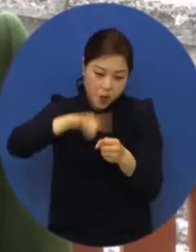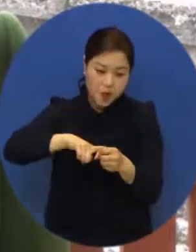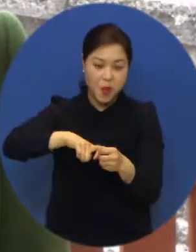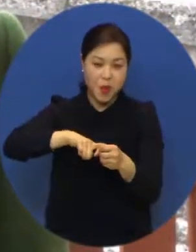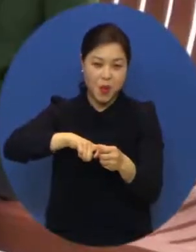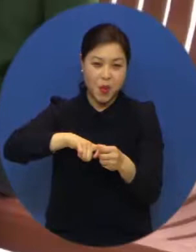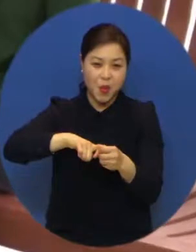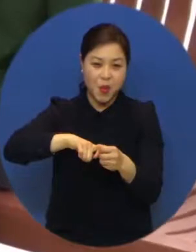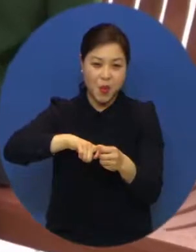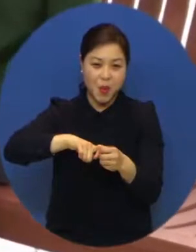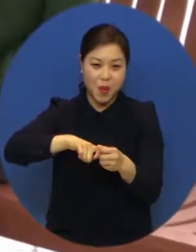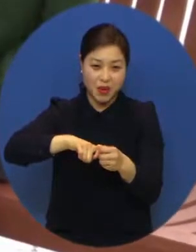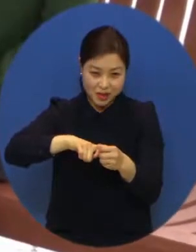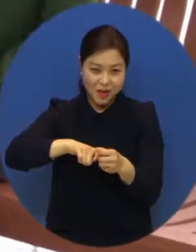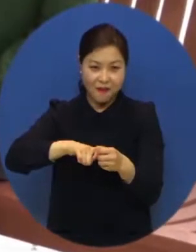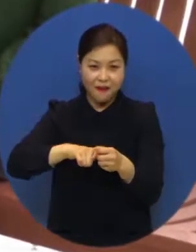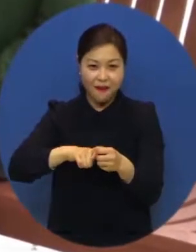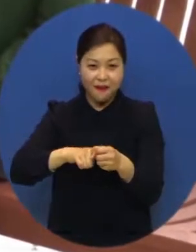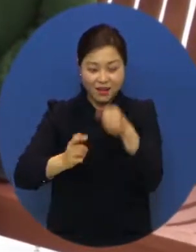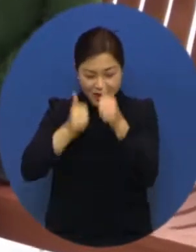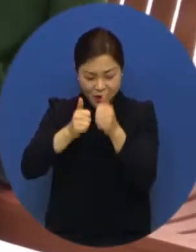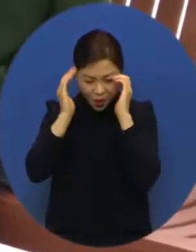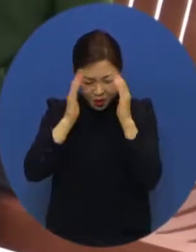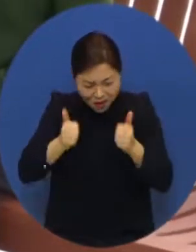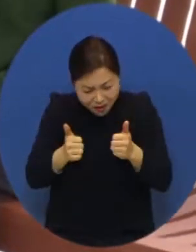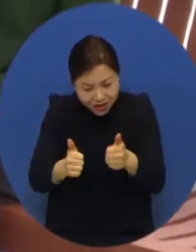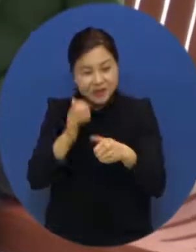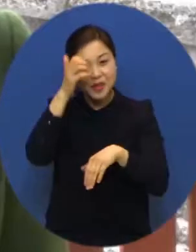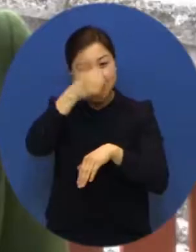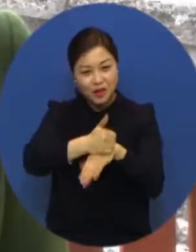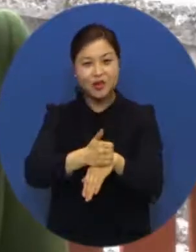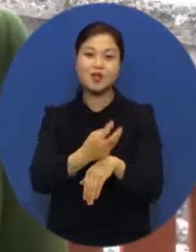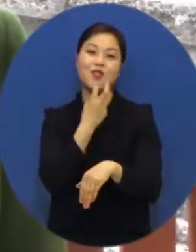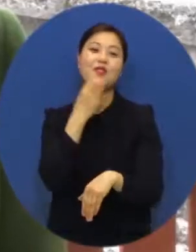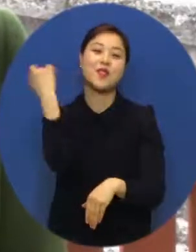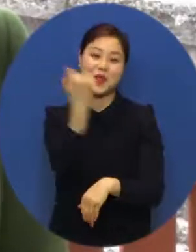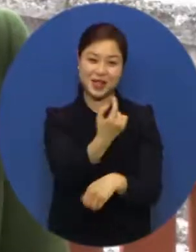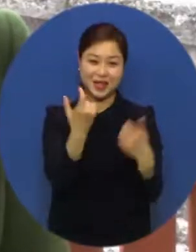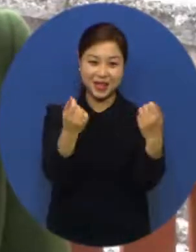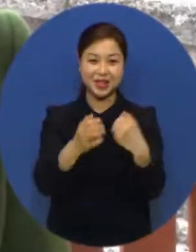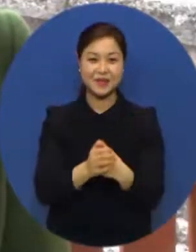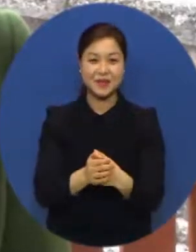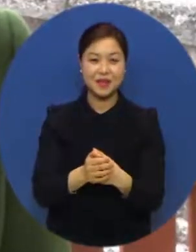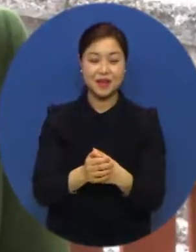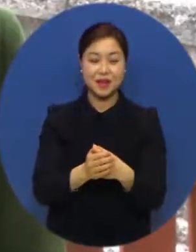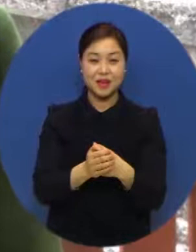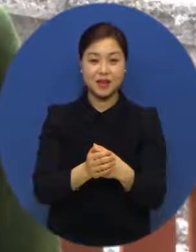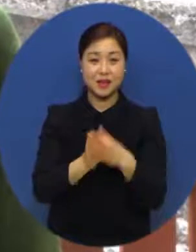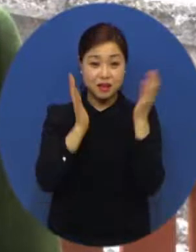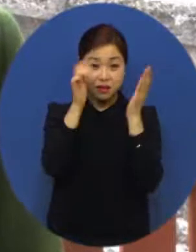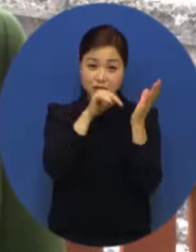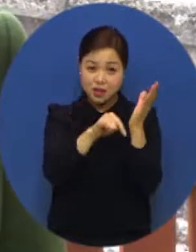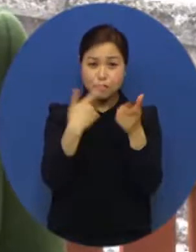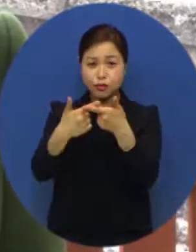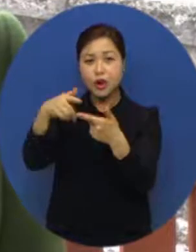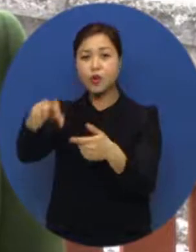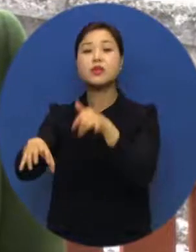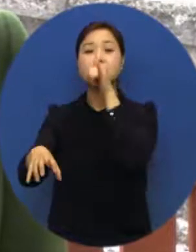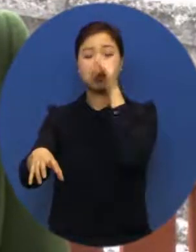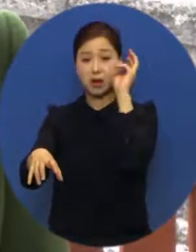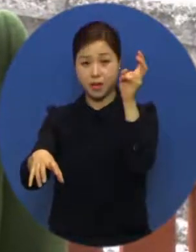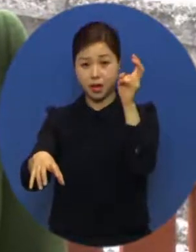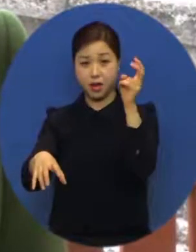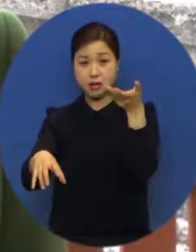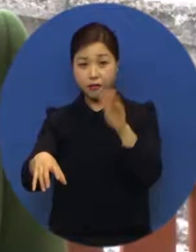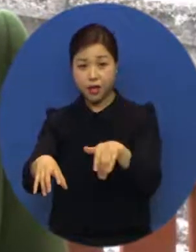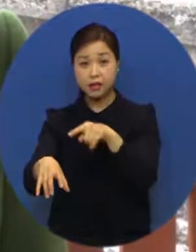하나로 네. 시험 공부를 해서 서울로 가게 됐습니다. 그 연극이 대전, 부산이라고 해서 없진 않았을 건데 네.